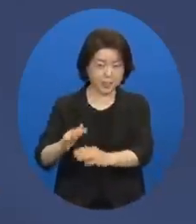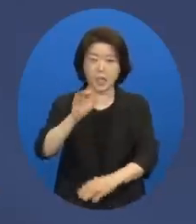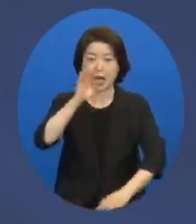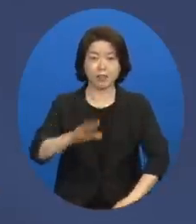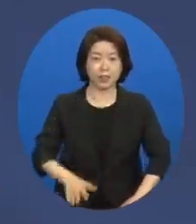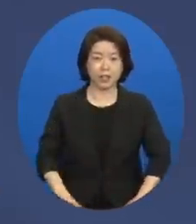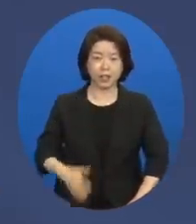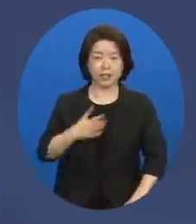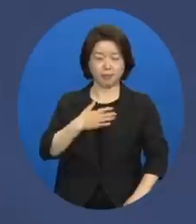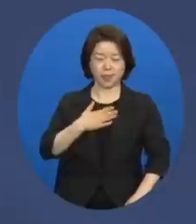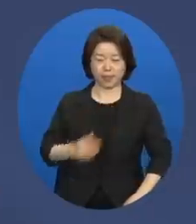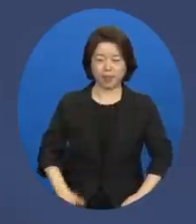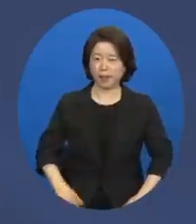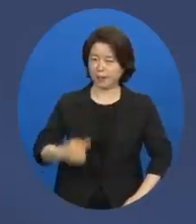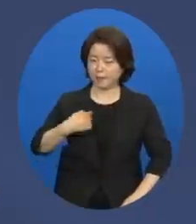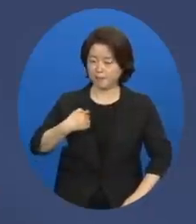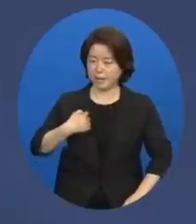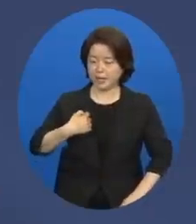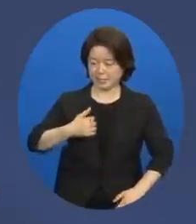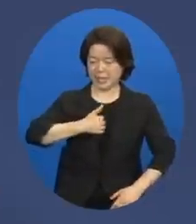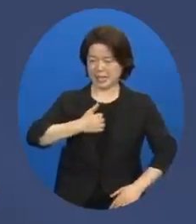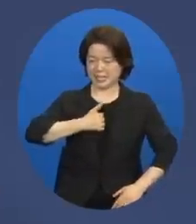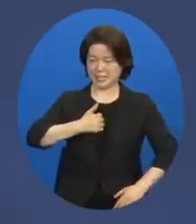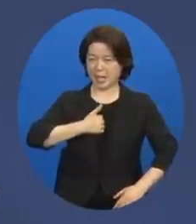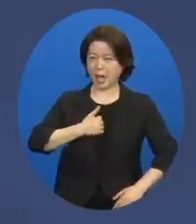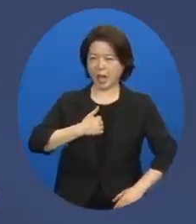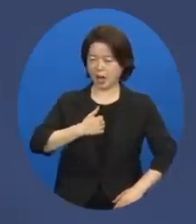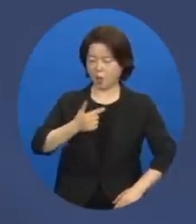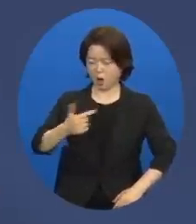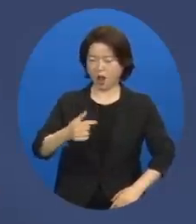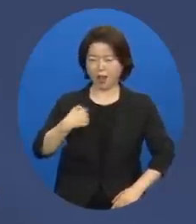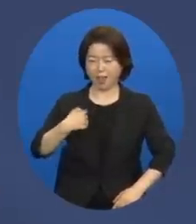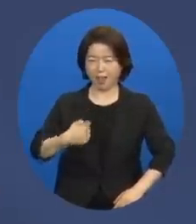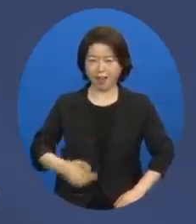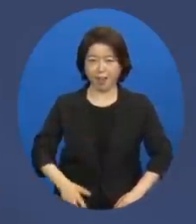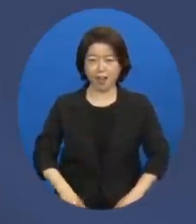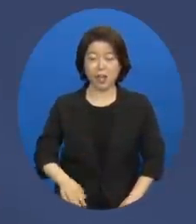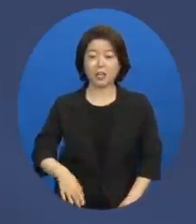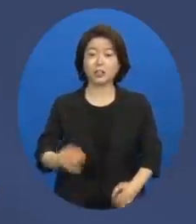그때는 아주 10% 정도가 아니라 날 벌었으니까 그래가지고